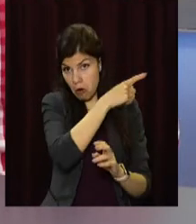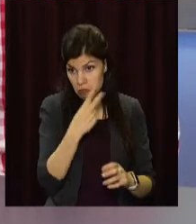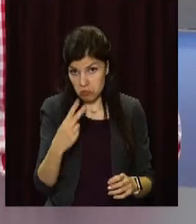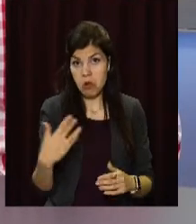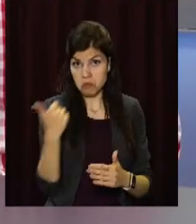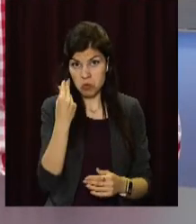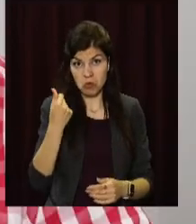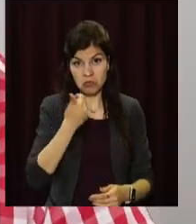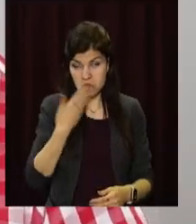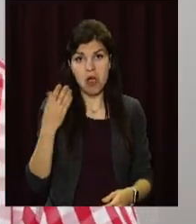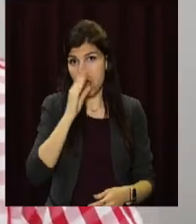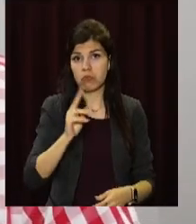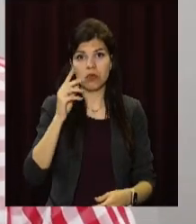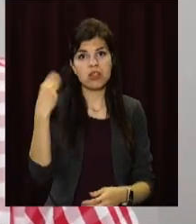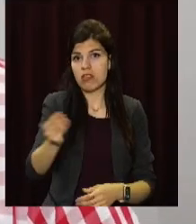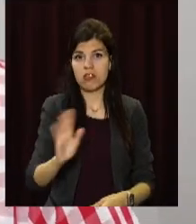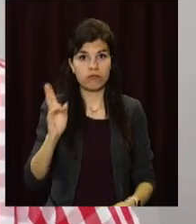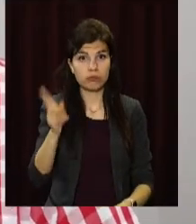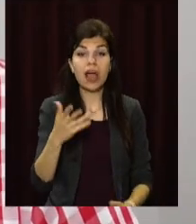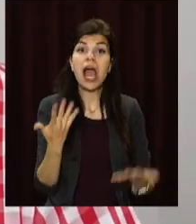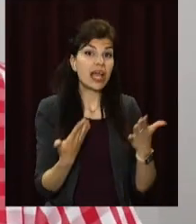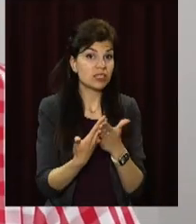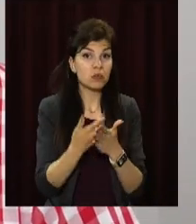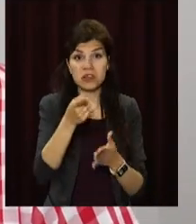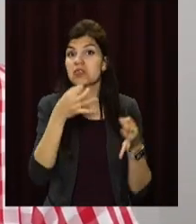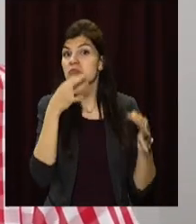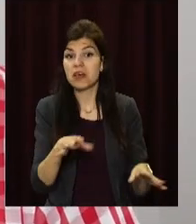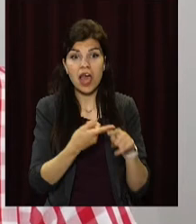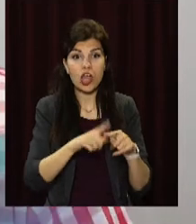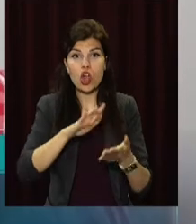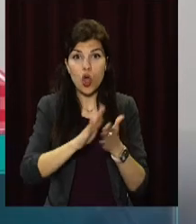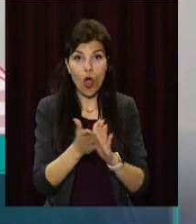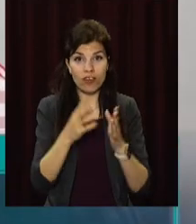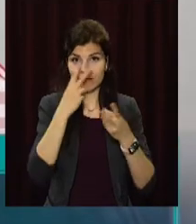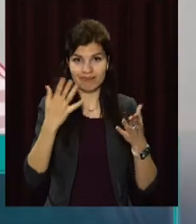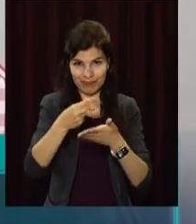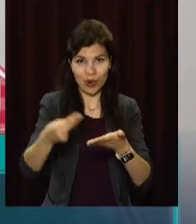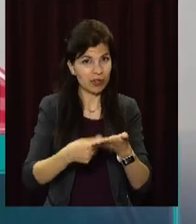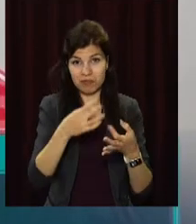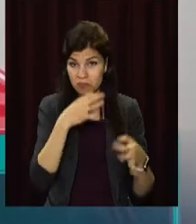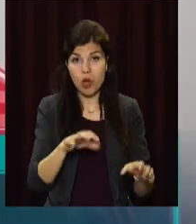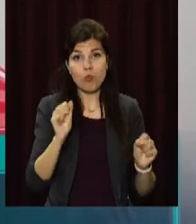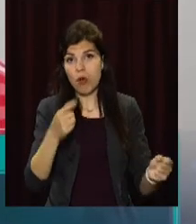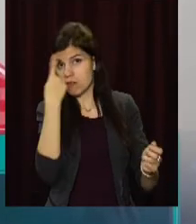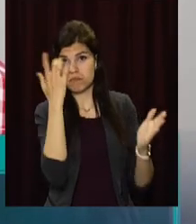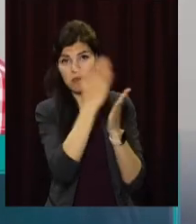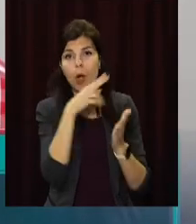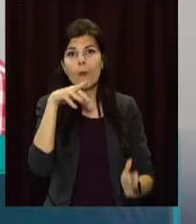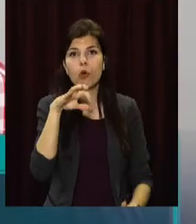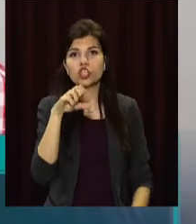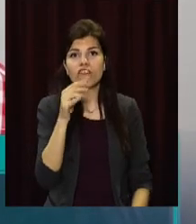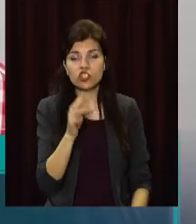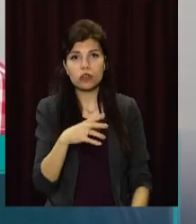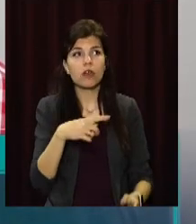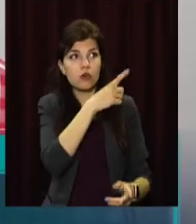споживача. Если ты, допустим, тебя не устраивает этот публичный договор, ты можешь непосредственно выйти на поставщика, заключить с